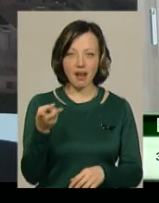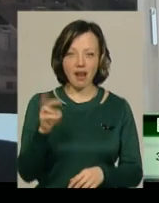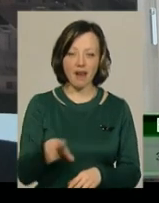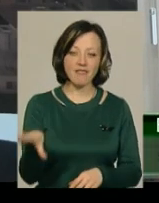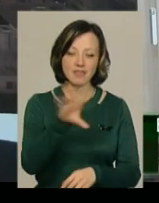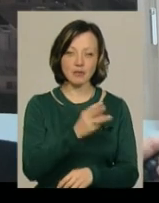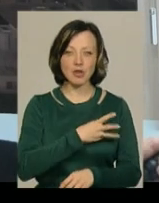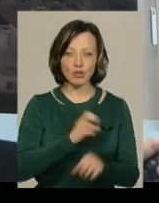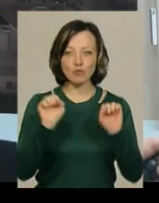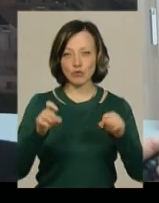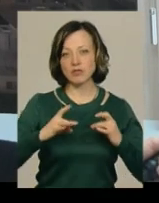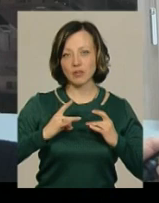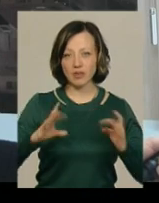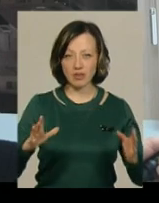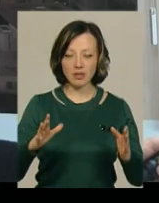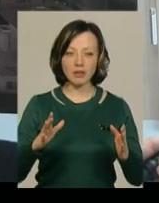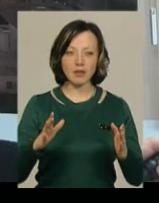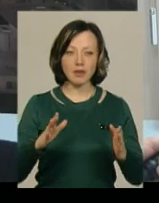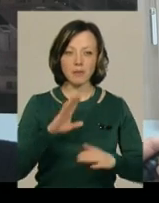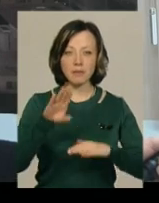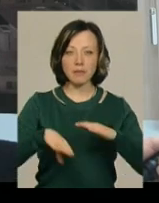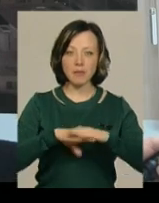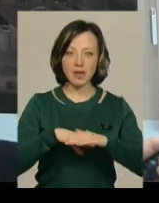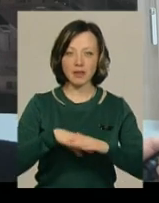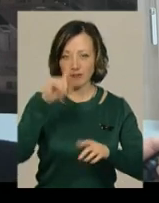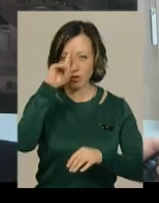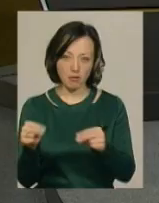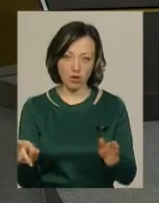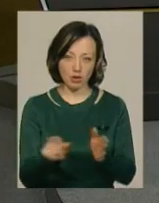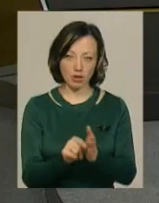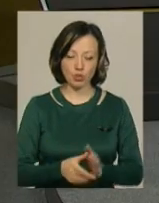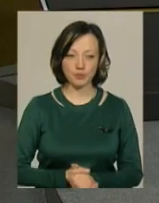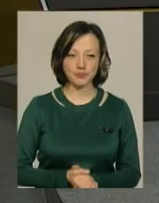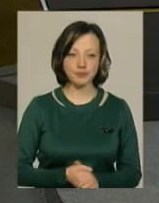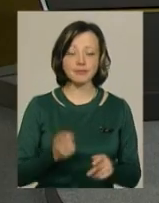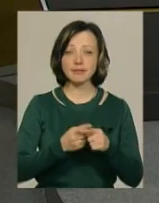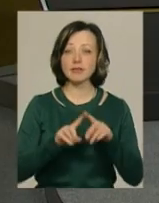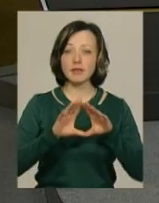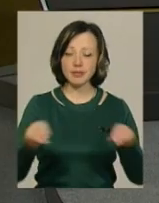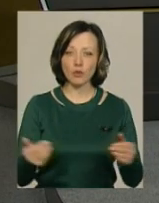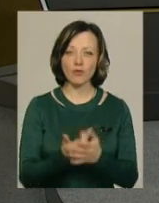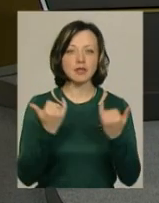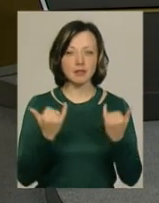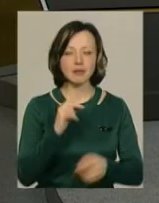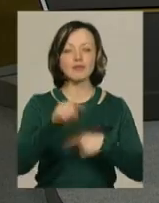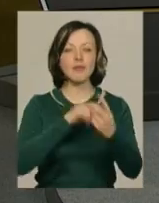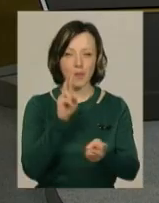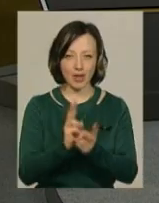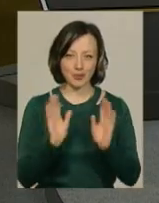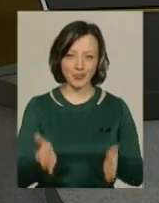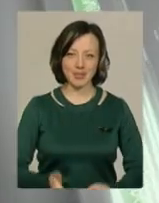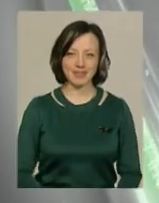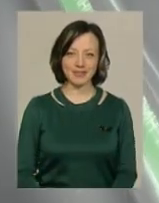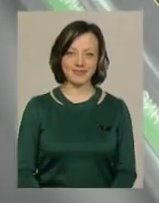бажаючі зможуть святкувати під відомі кам'янецькі гурти. І це всі новини на цю годину. Побачимось!